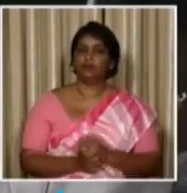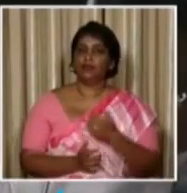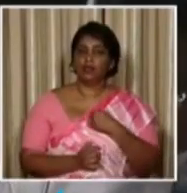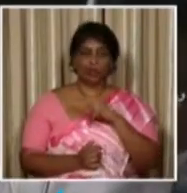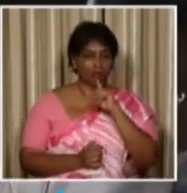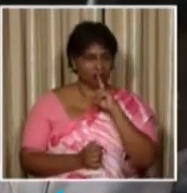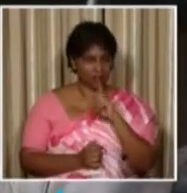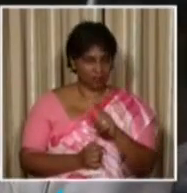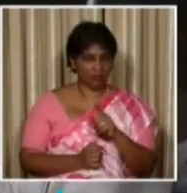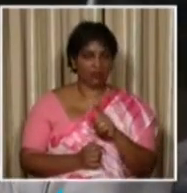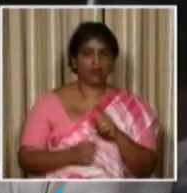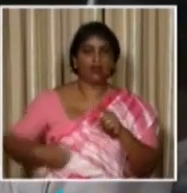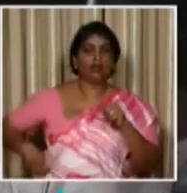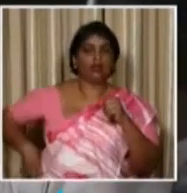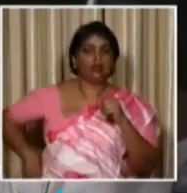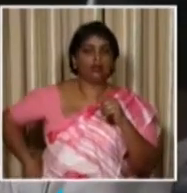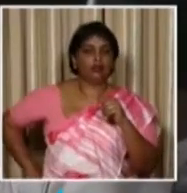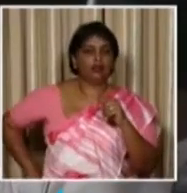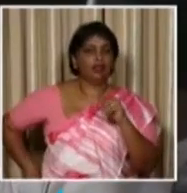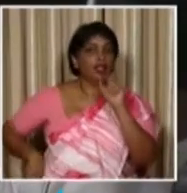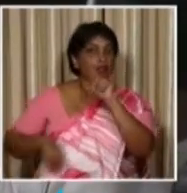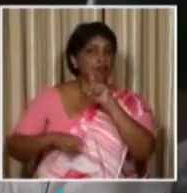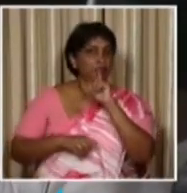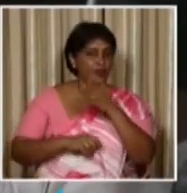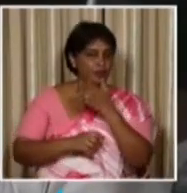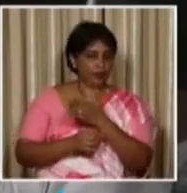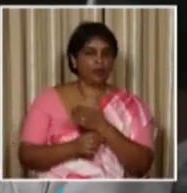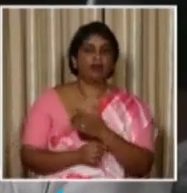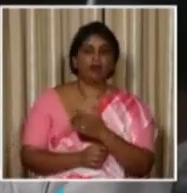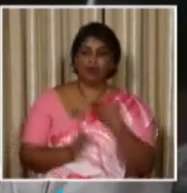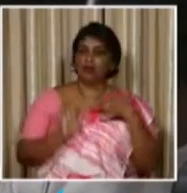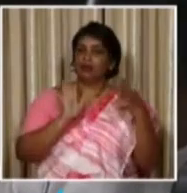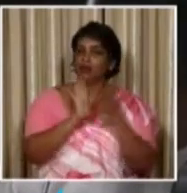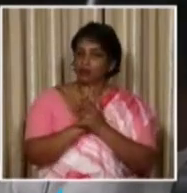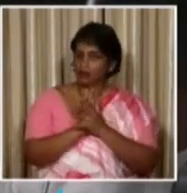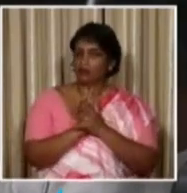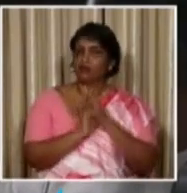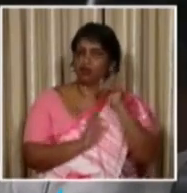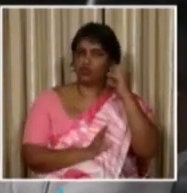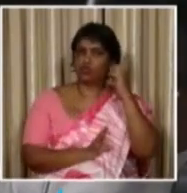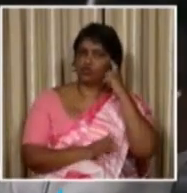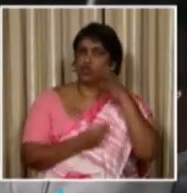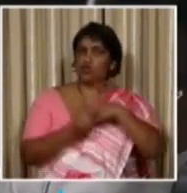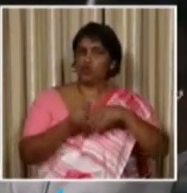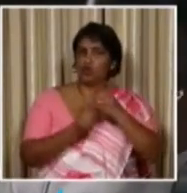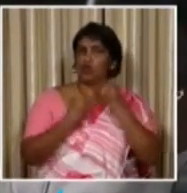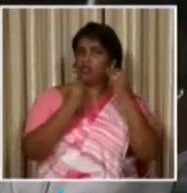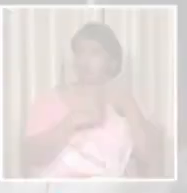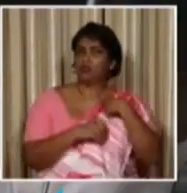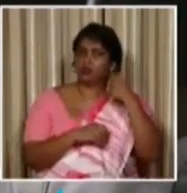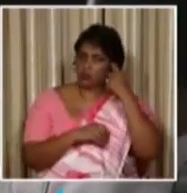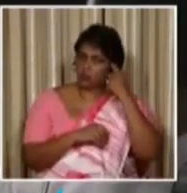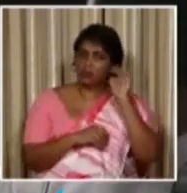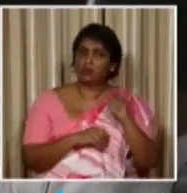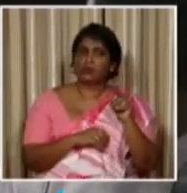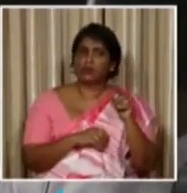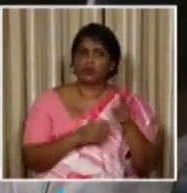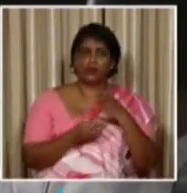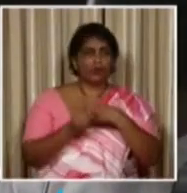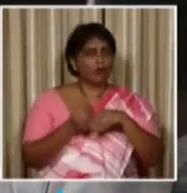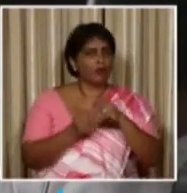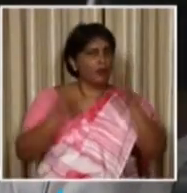මේ ඔබ මේ හේෂවන්තුමා තමයි නම කිව්වේ එතුමා එක්ක සාකච්ඡා කරා එතුමා දන්නවා අපි පෝර දෙය දෙන බව දැන් මං අහන්නේ මේ පෝර